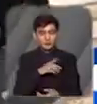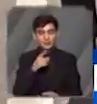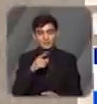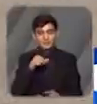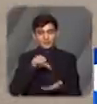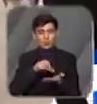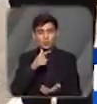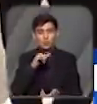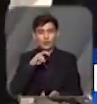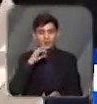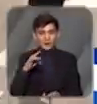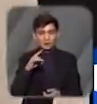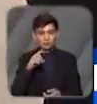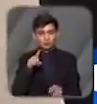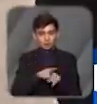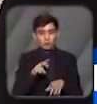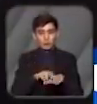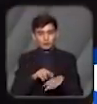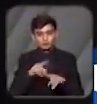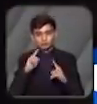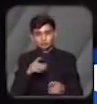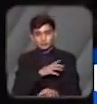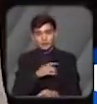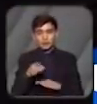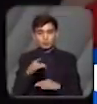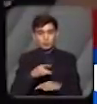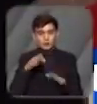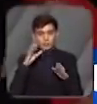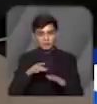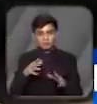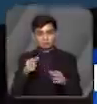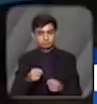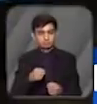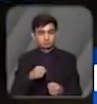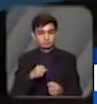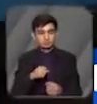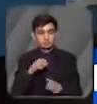актриса Гүлнәр Селбаеваны да тәртіп сақшылары республика алаңынан ұстап алып кетті.